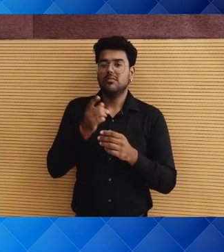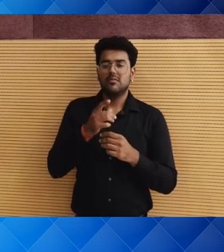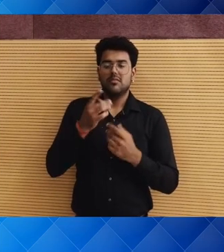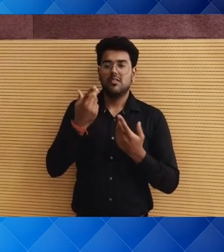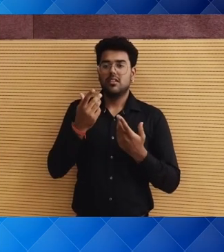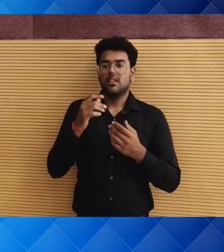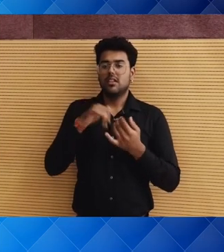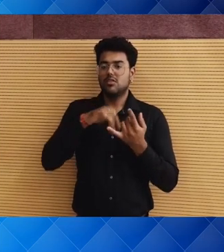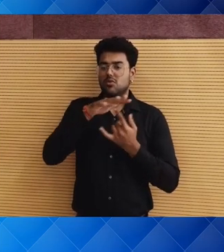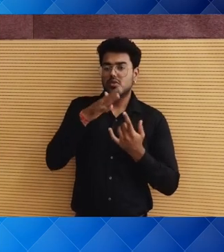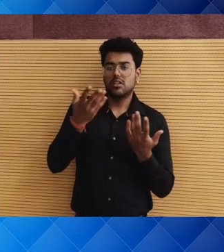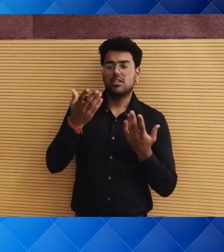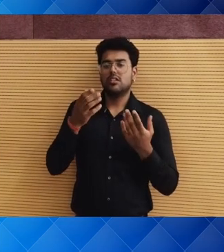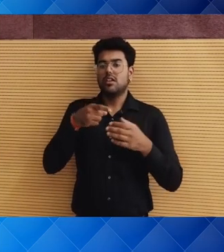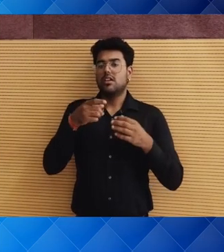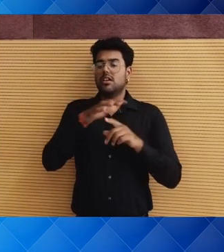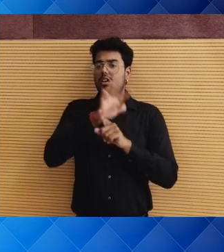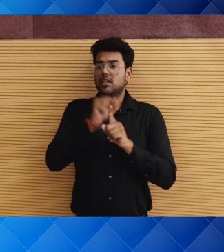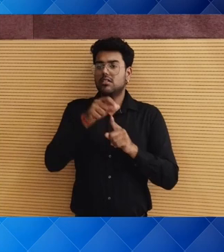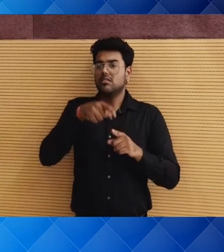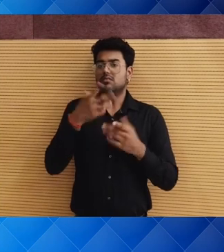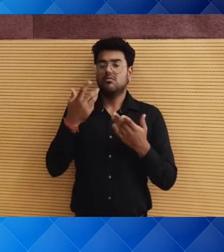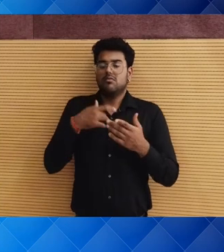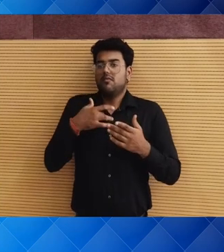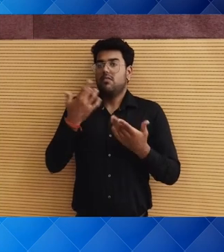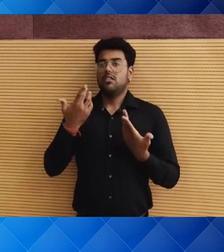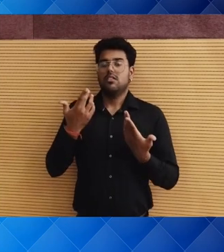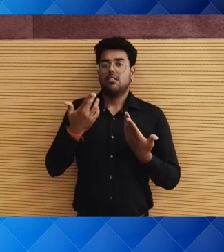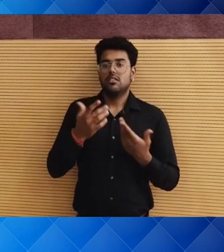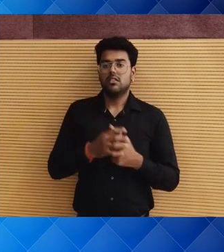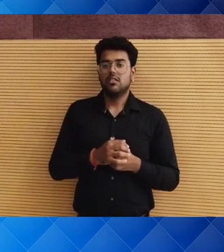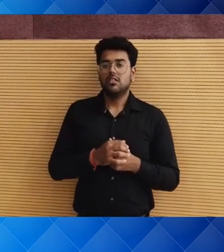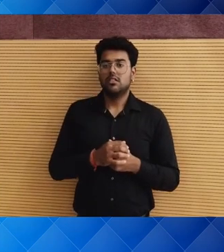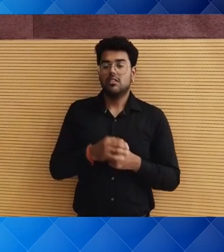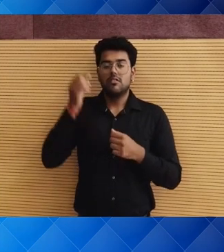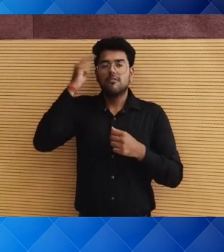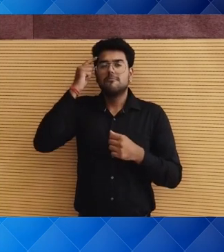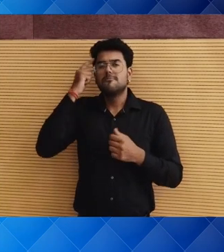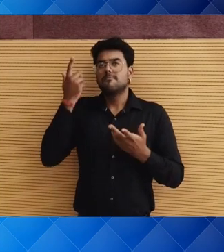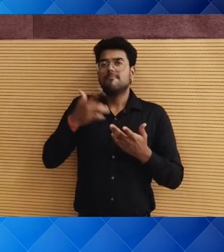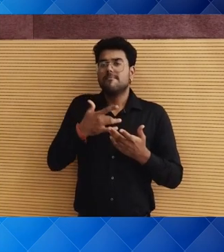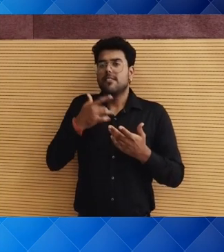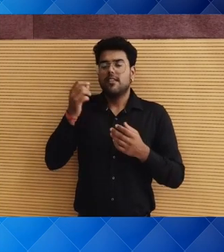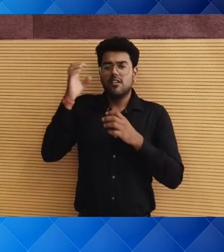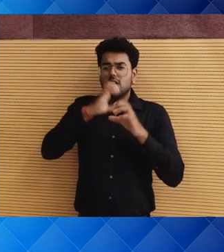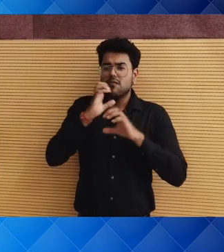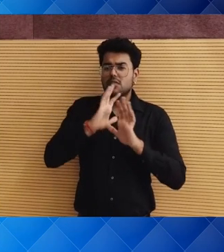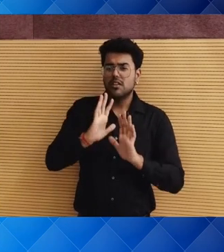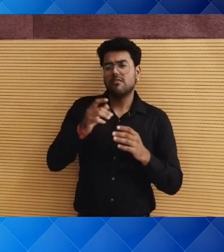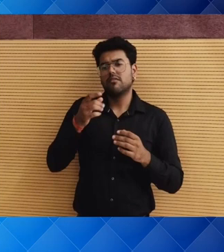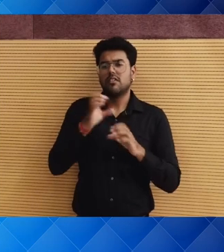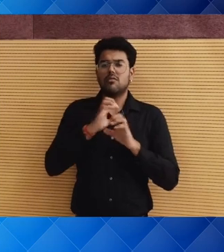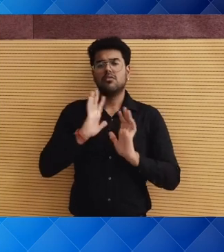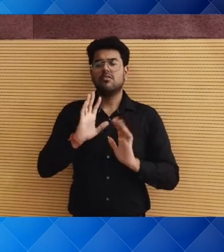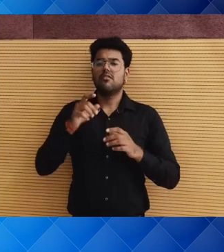एक समाज को, एक सभ्यता को विस्मृति होती है, इल्यूजन आती है, कंफ्यूजन आती है, स्वाभाविक